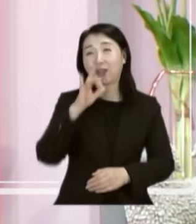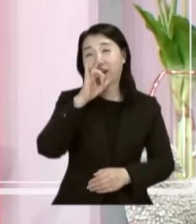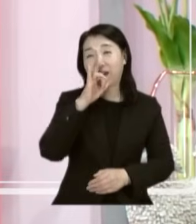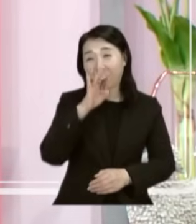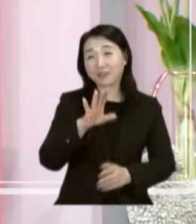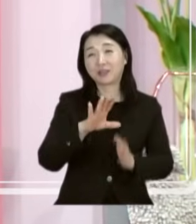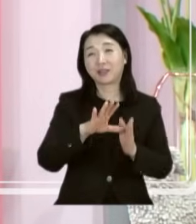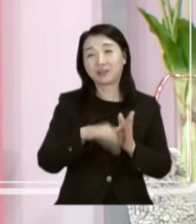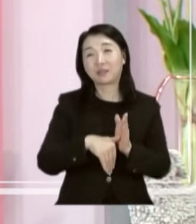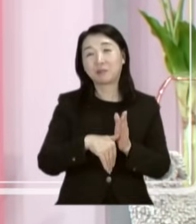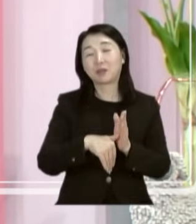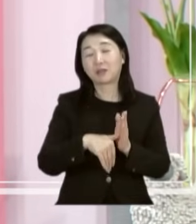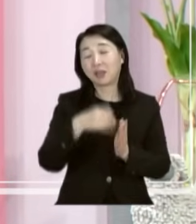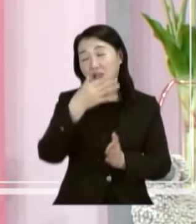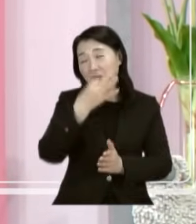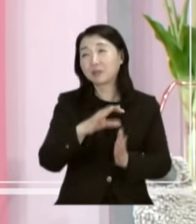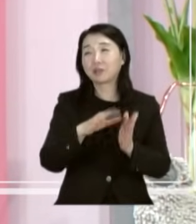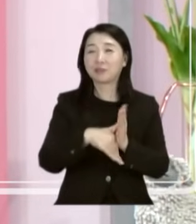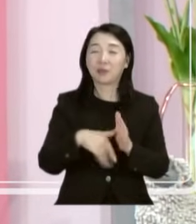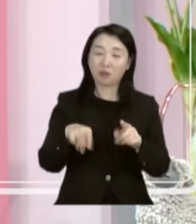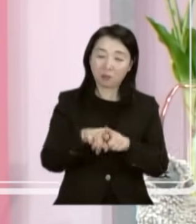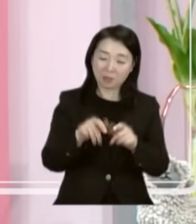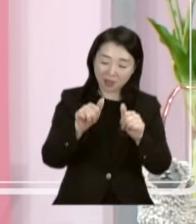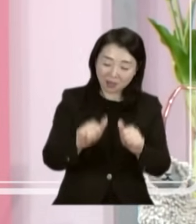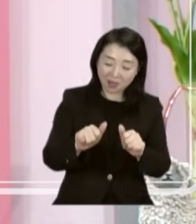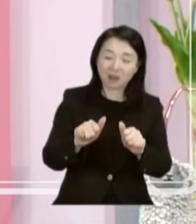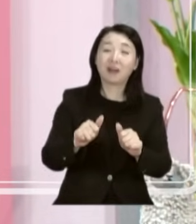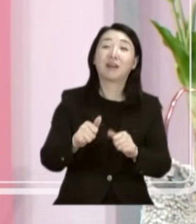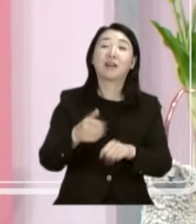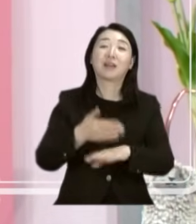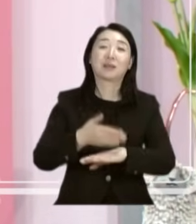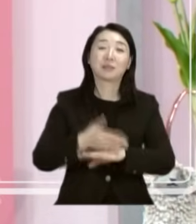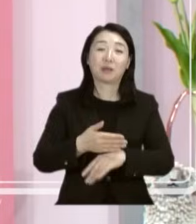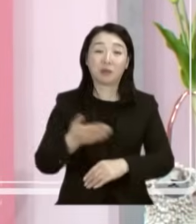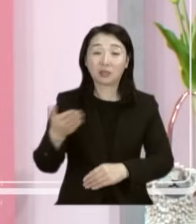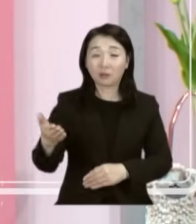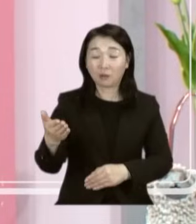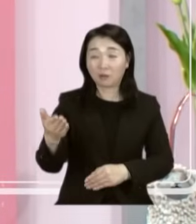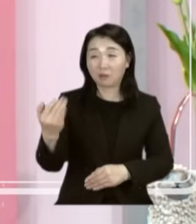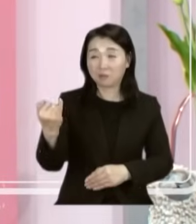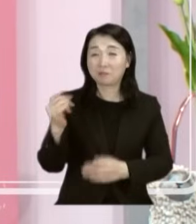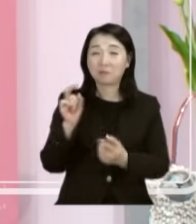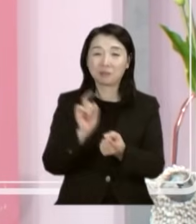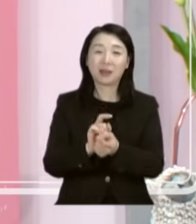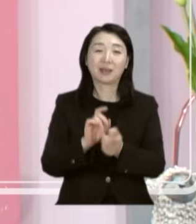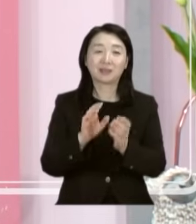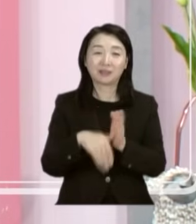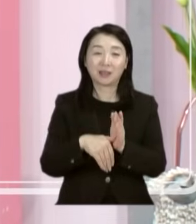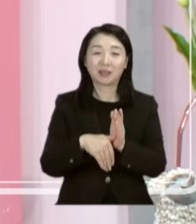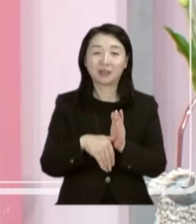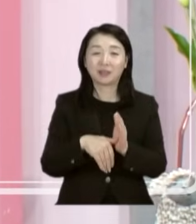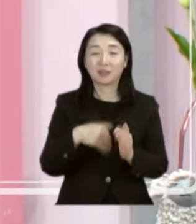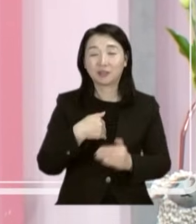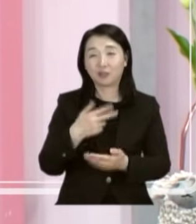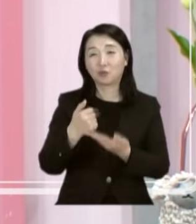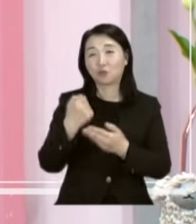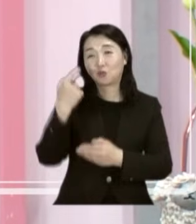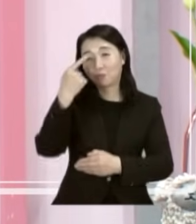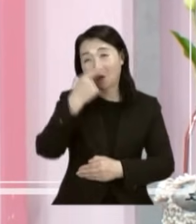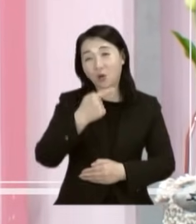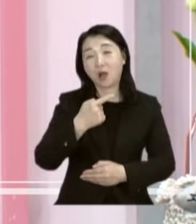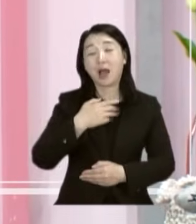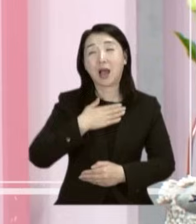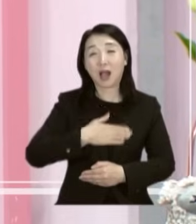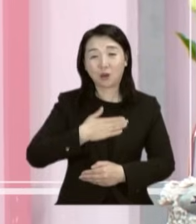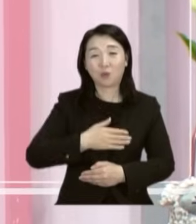줘서 어 너무 고맙고 어 너를 만나면서 어 좀 더 주님 을 알게 되고